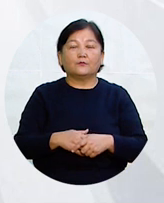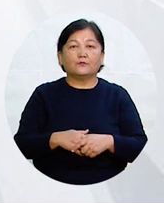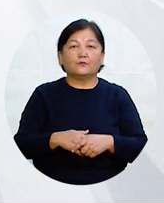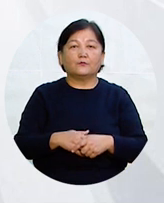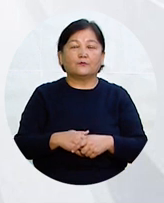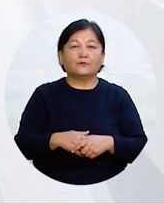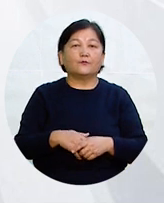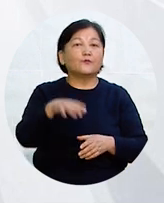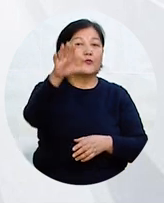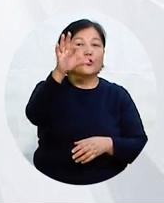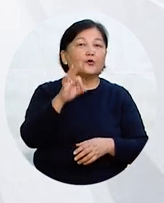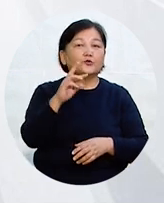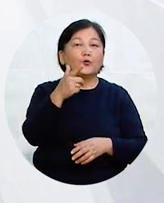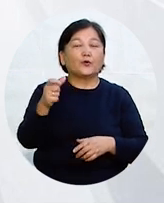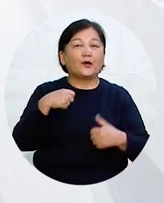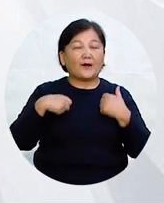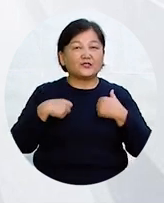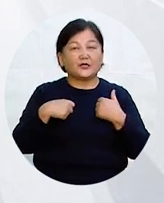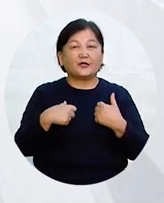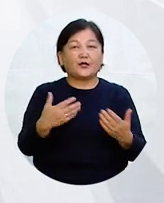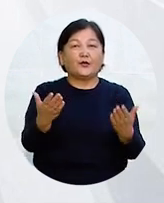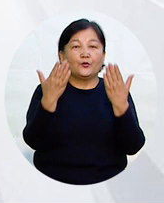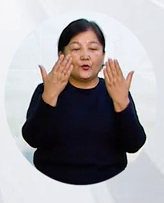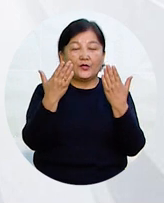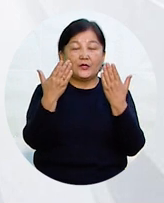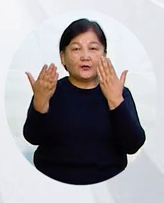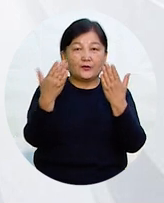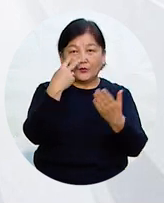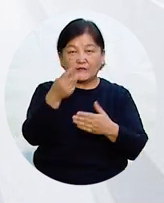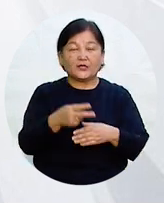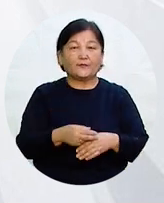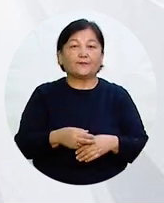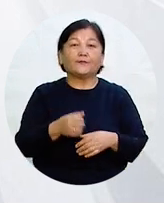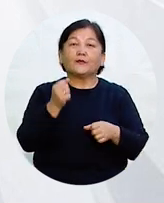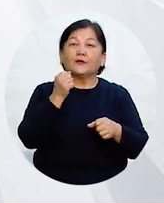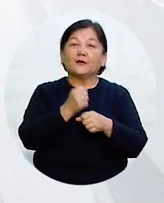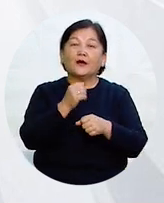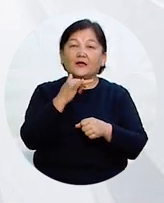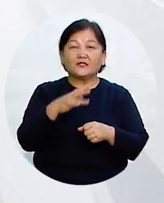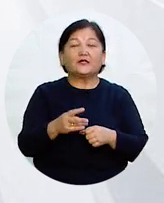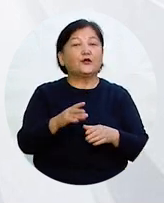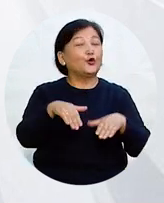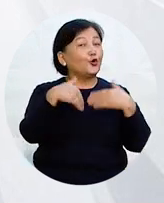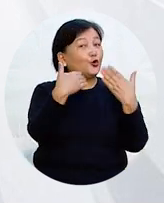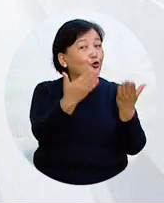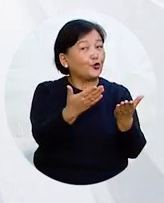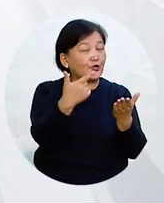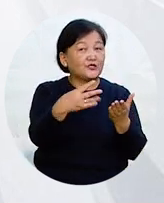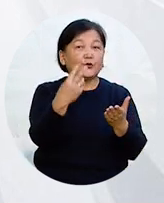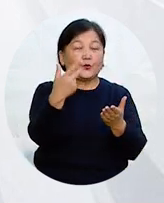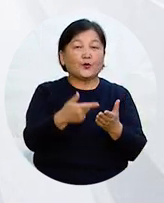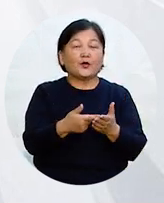За, олсон үгээ хамтдаа тулгаж үзье, ажиллая. За, өгөх гэдэг үг утга тасгаар нь